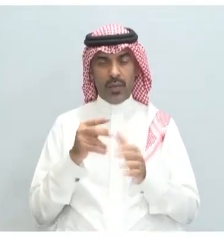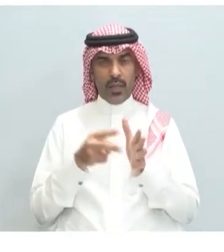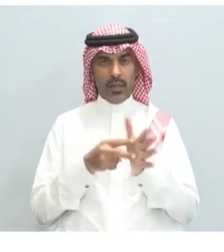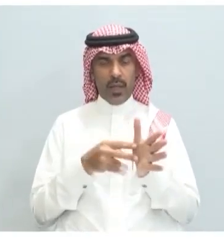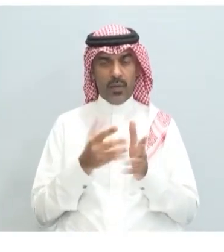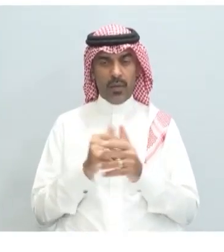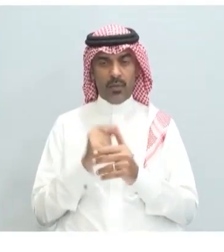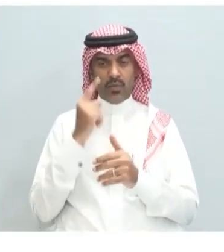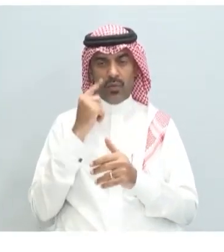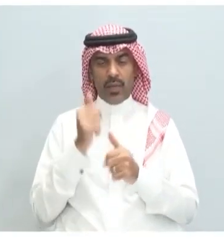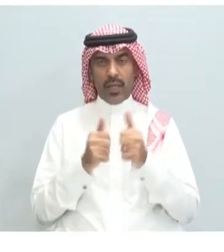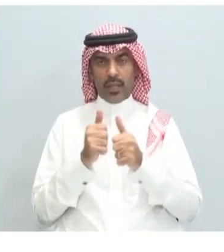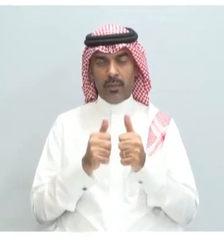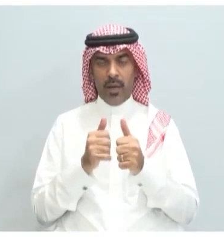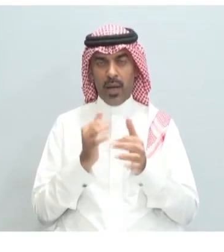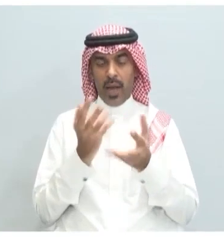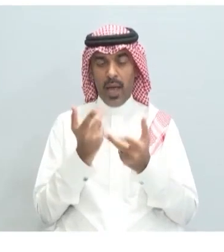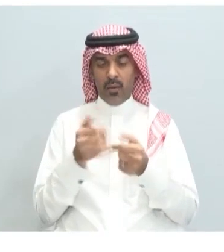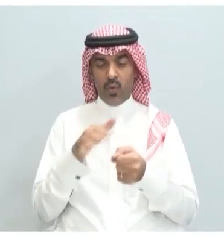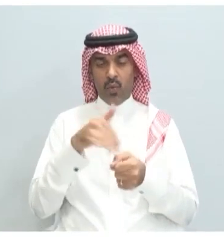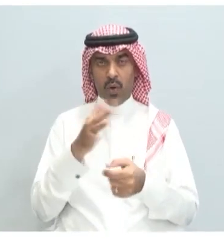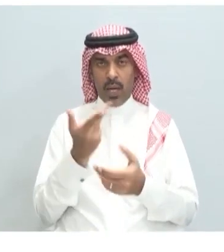هو اختبار فضاء العينه لهما